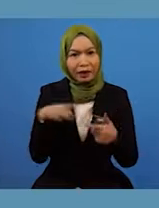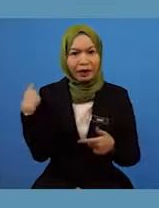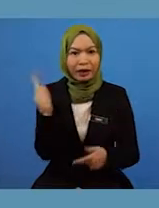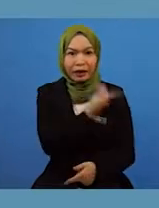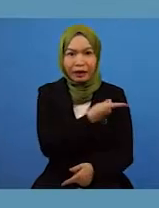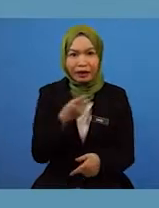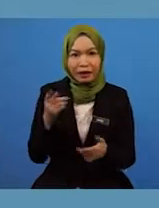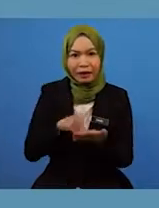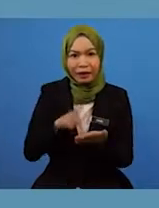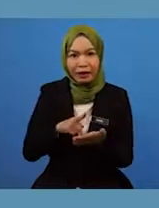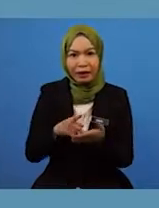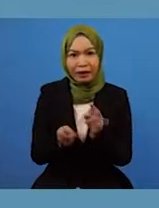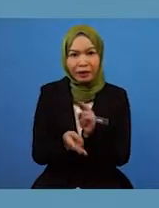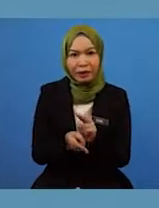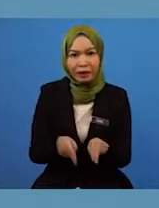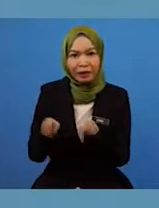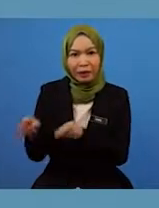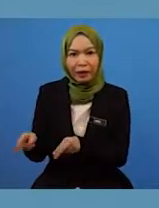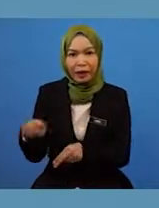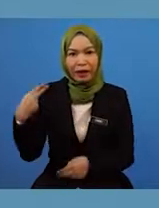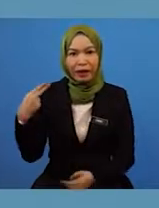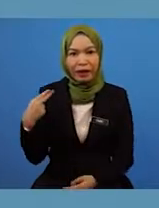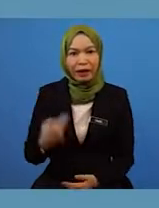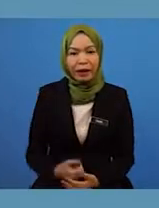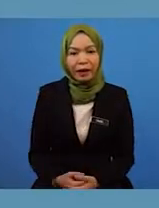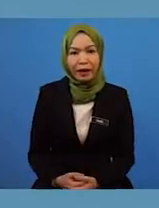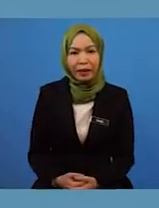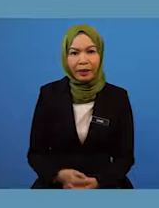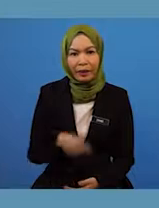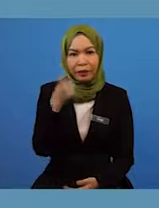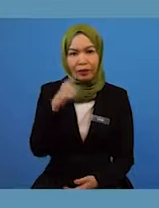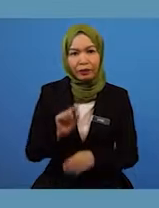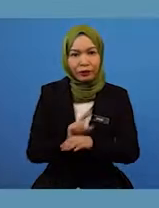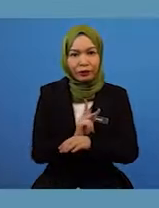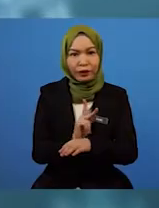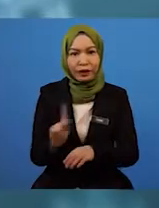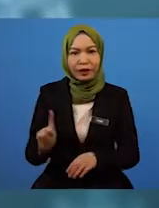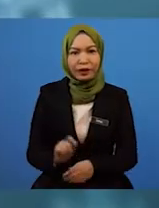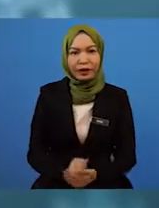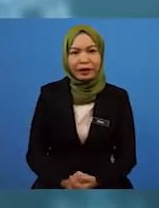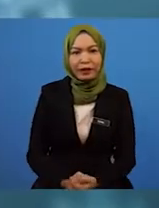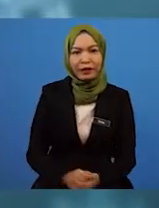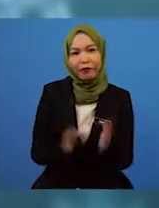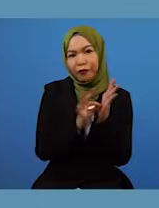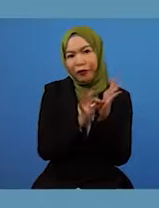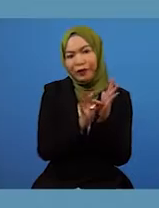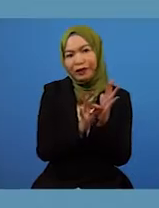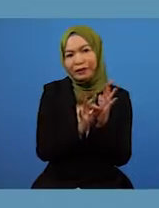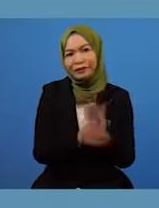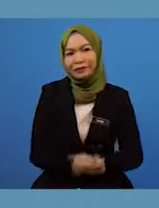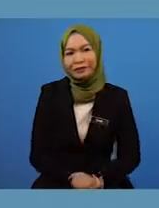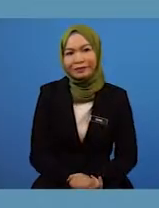pula perubahan haba menggunakan formula MC theta. Apa itu M?